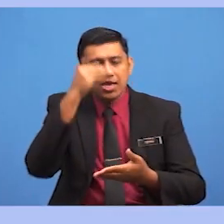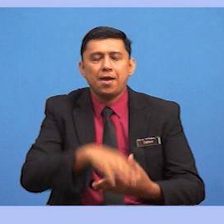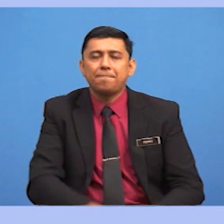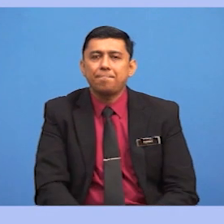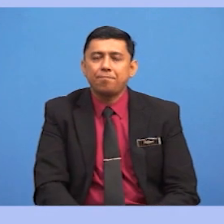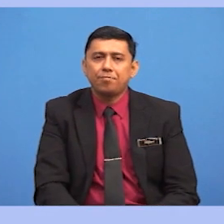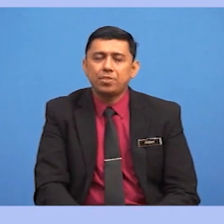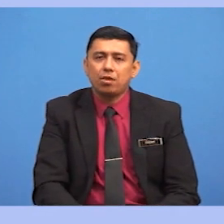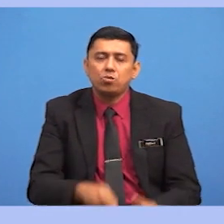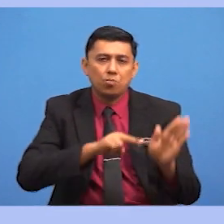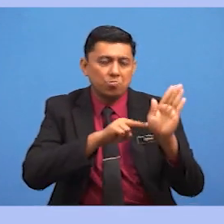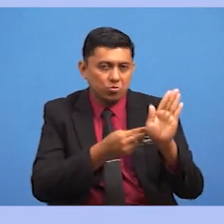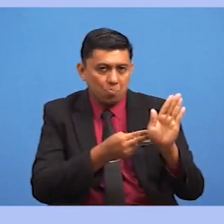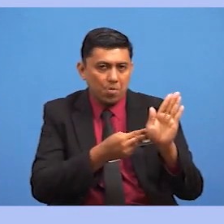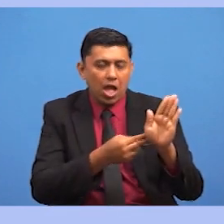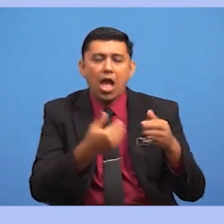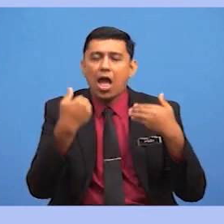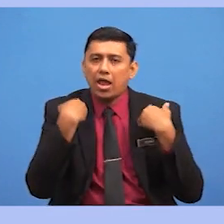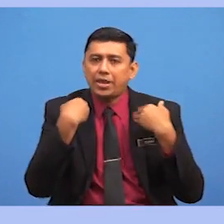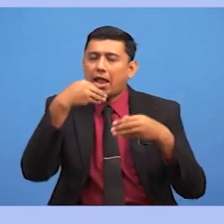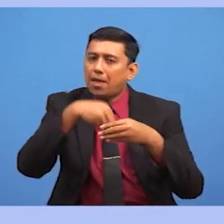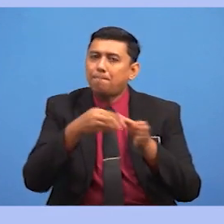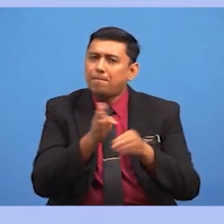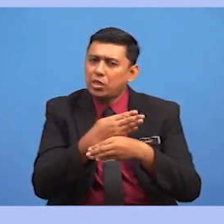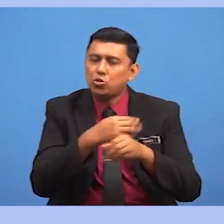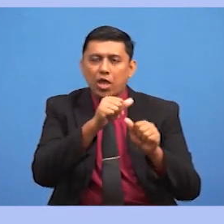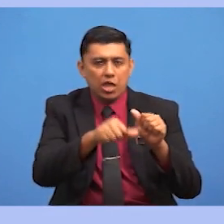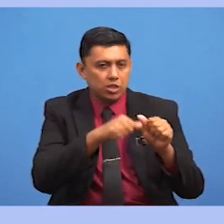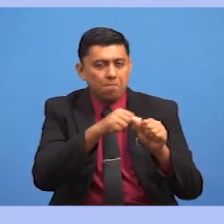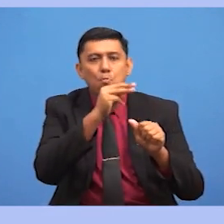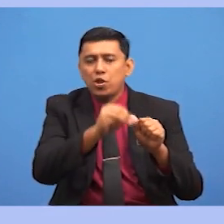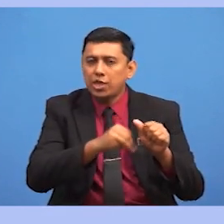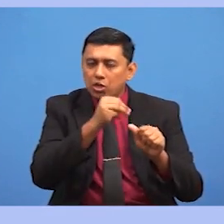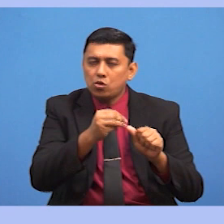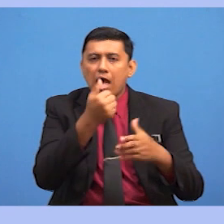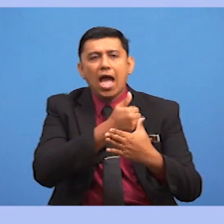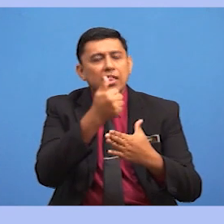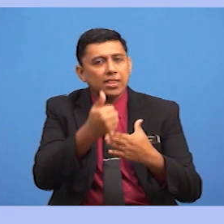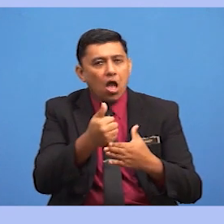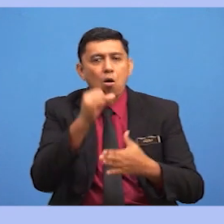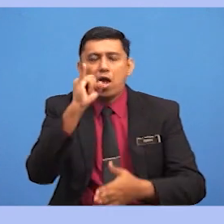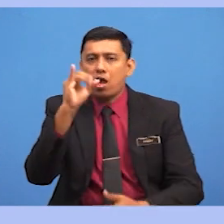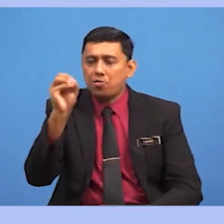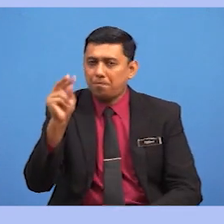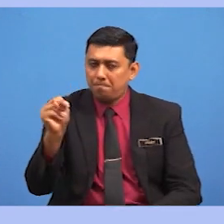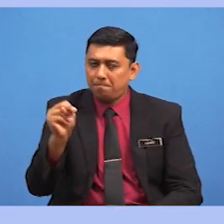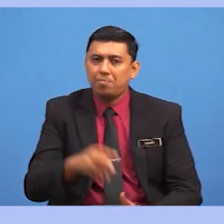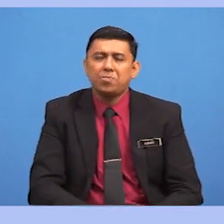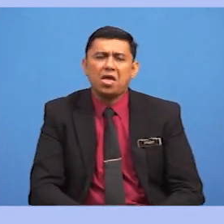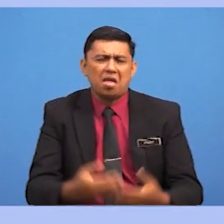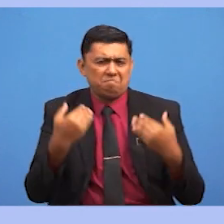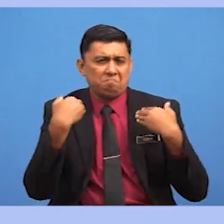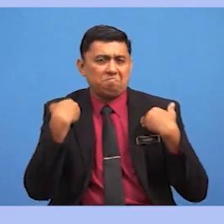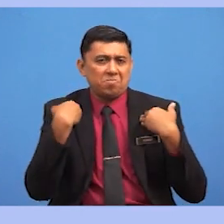Unsur boleh wujud dalam bentuk atom, molekul atau ion. Tetapi, adakah unsur yang